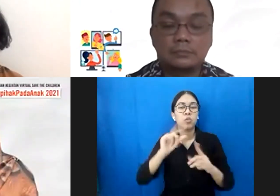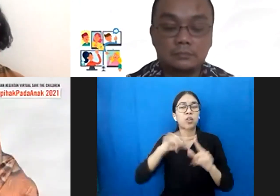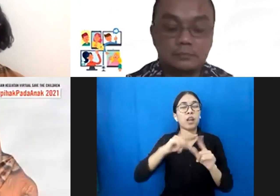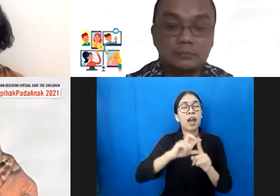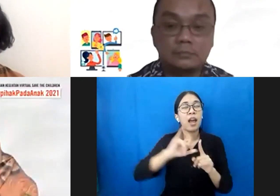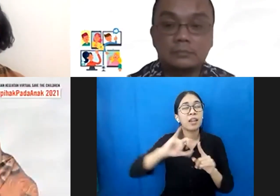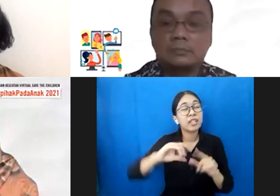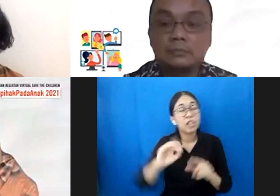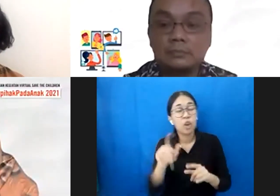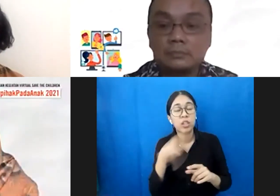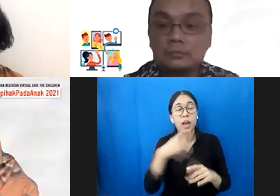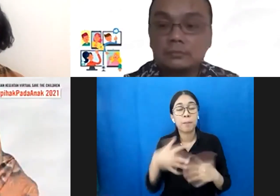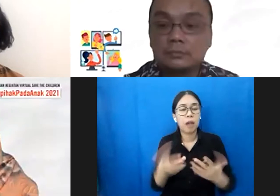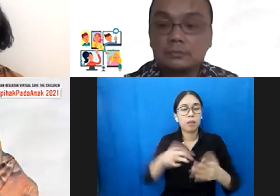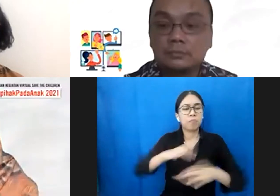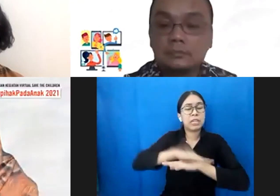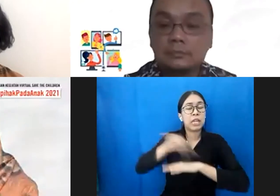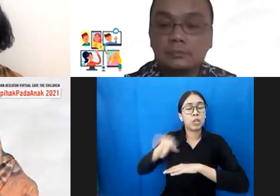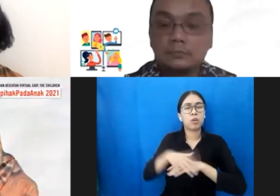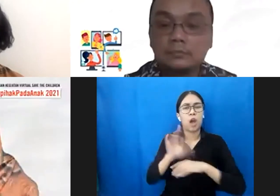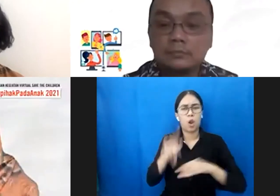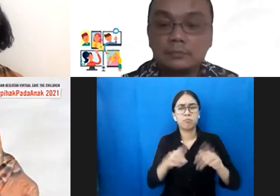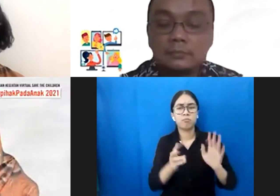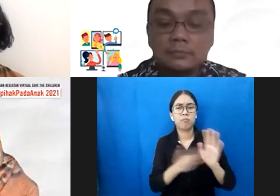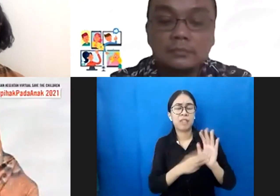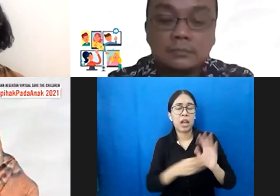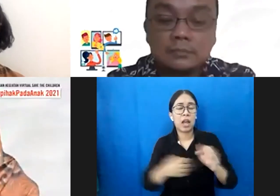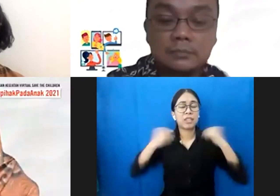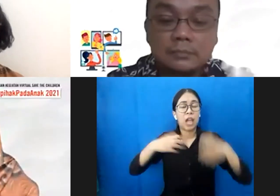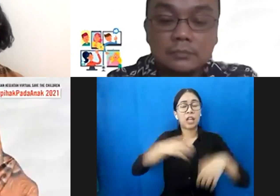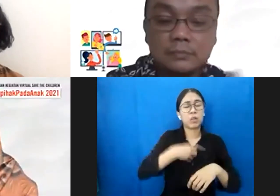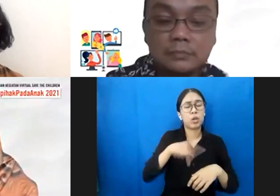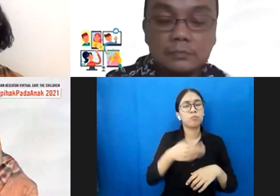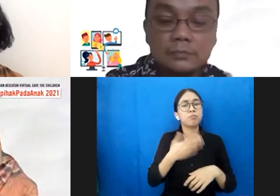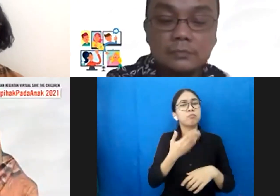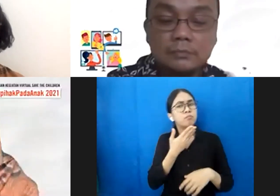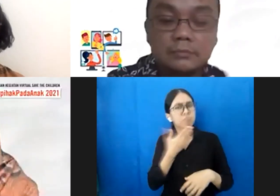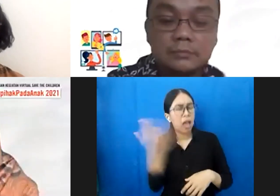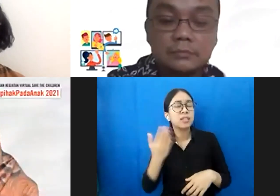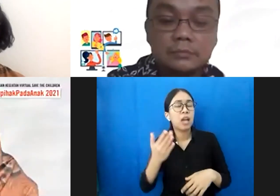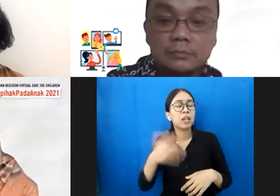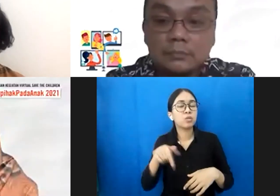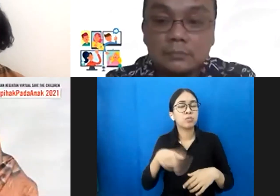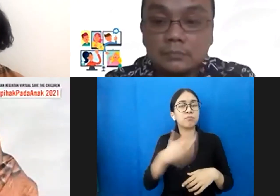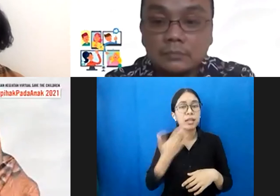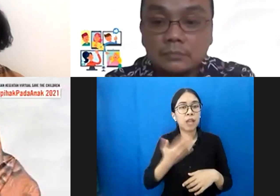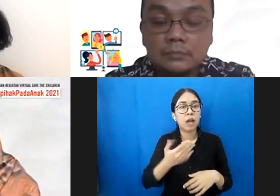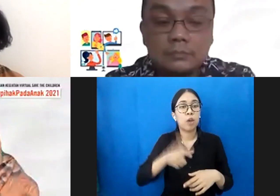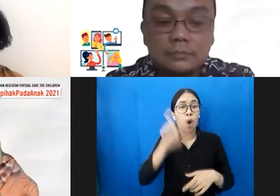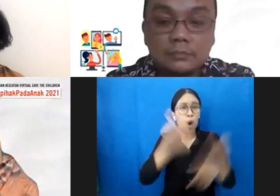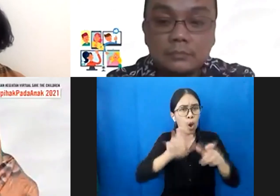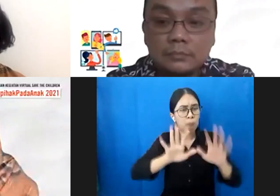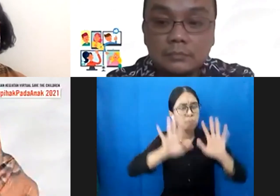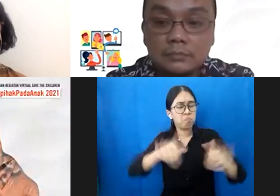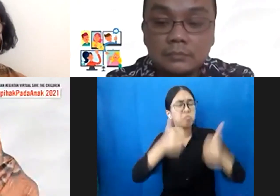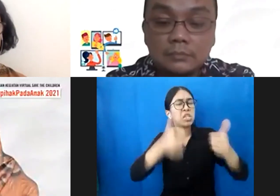gitu, bahwa masalah kesehatan jiwa itu adalah masalah yang wajar terjadi dalam kehidupan kita sehari-hari, bisa terjadi pada siapa saja. Karena